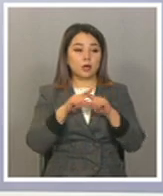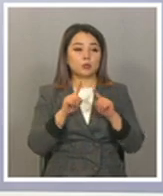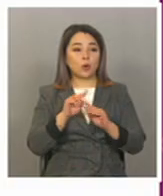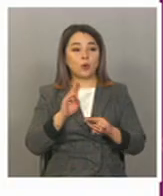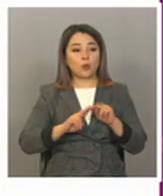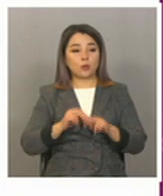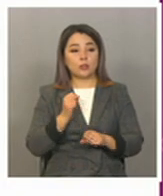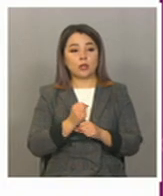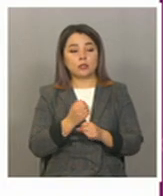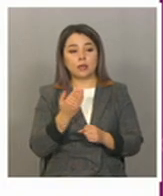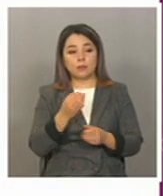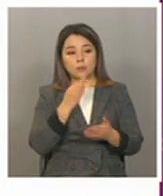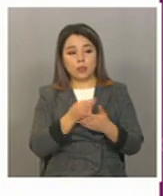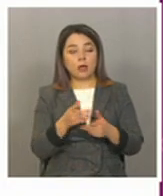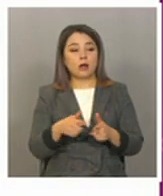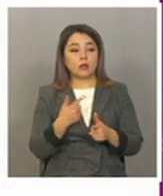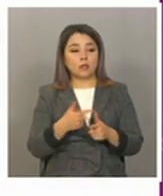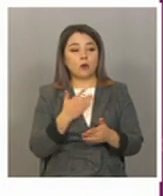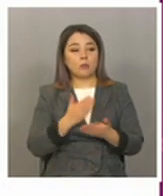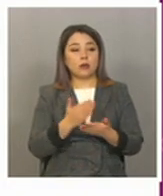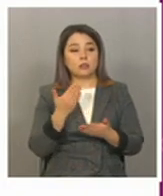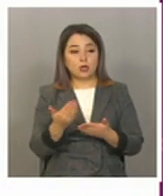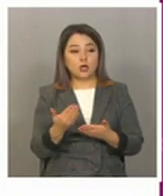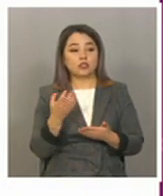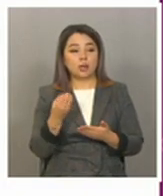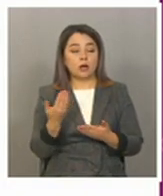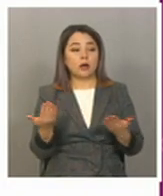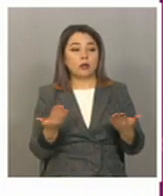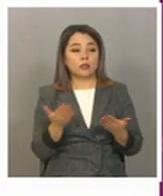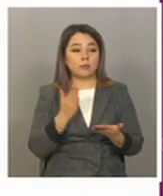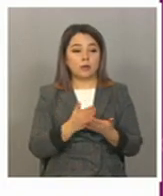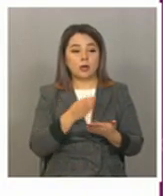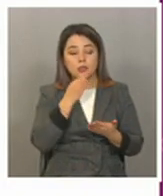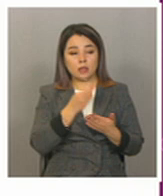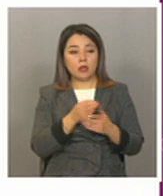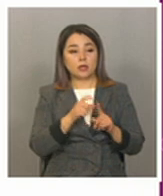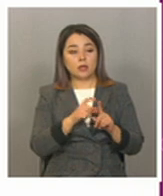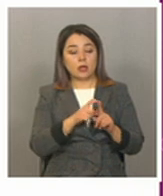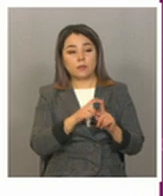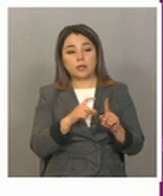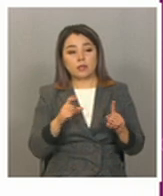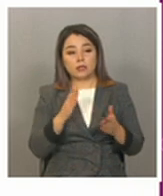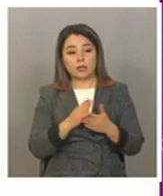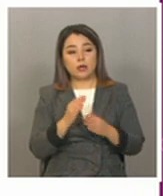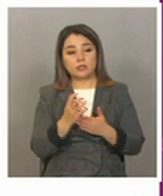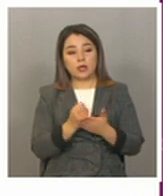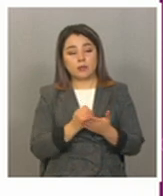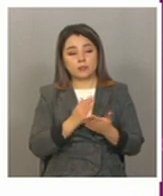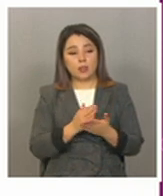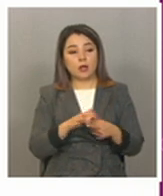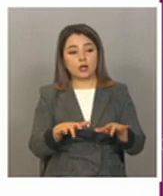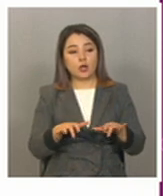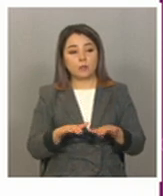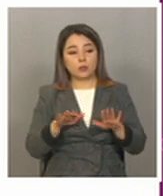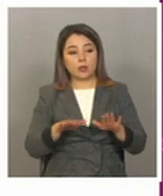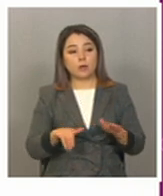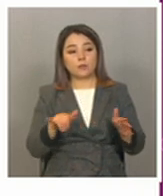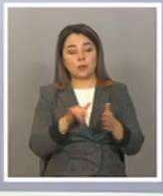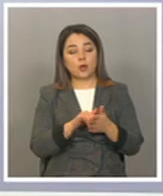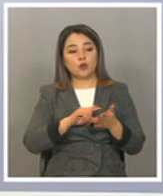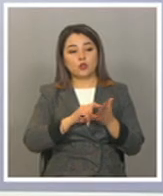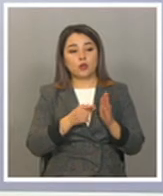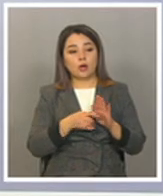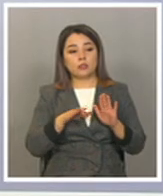құрылғы. Атауы бар және қандай да бір мәнді сақтайтын компьютер жадындағы